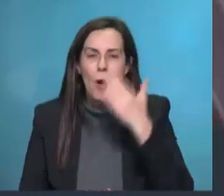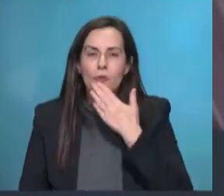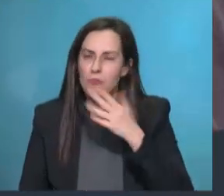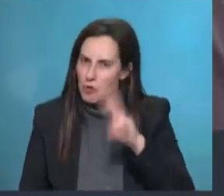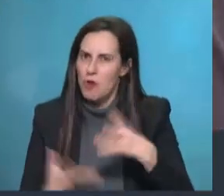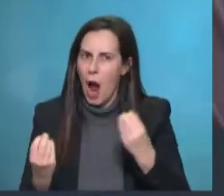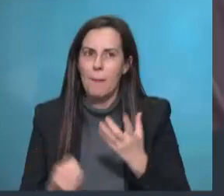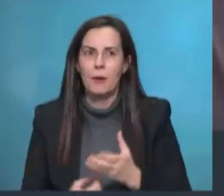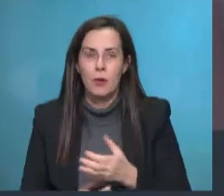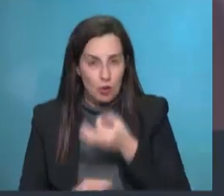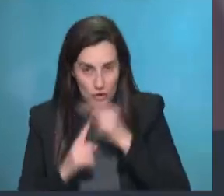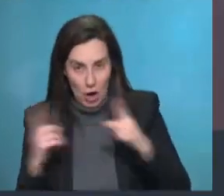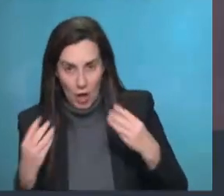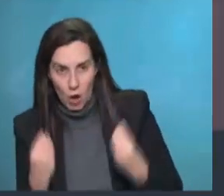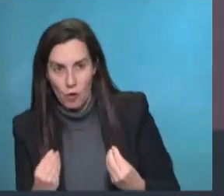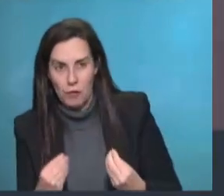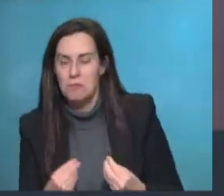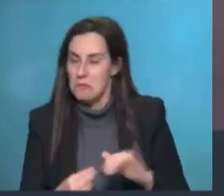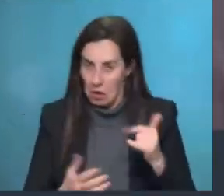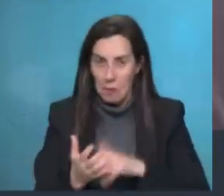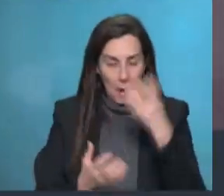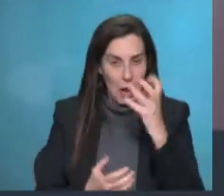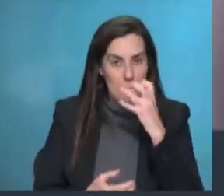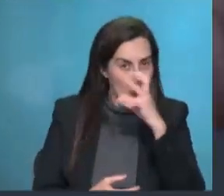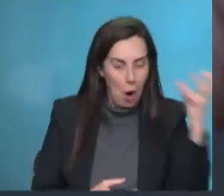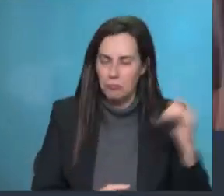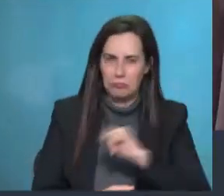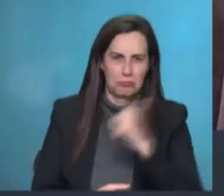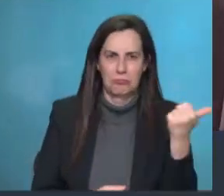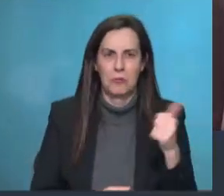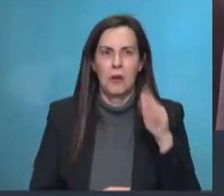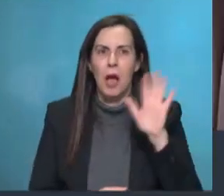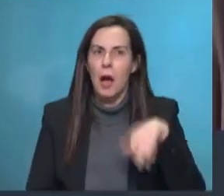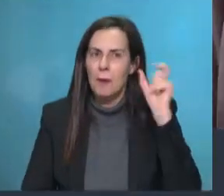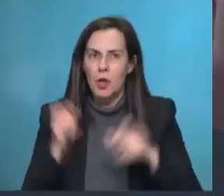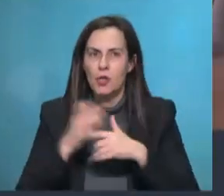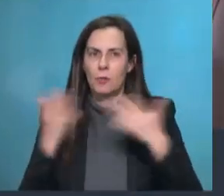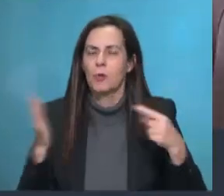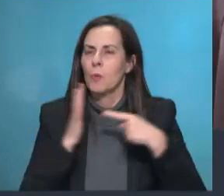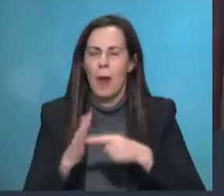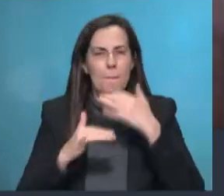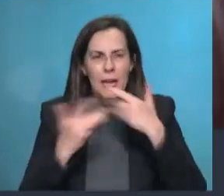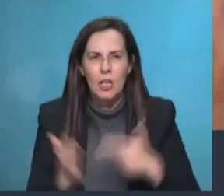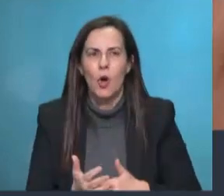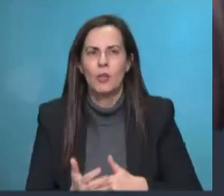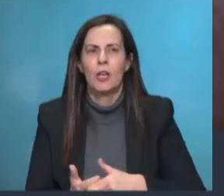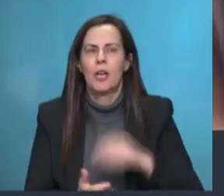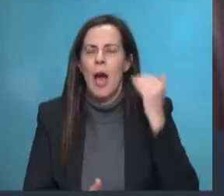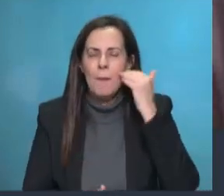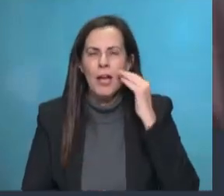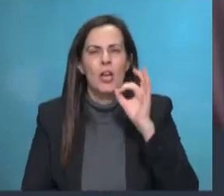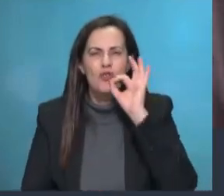מעט שנה טובה כן נה טובה מבחינת א תוצרת כן גם אנש גדולים יותר דוגמת ביל קלינטון